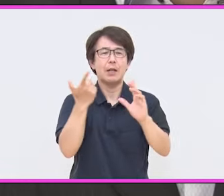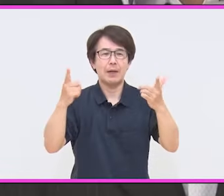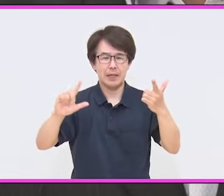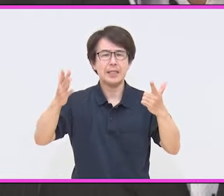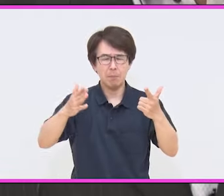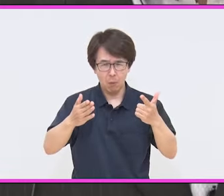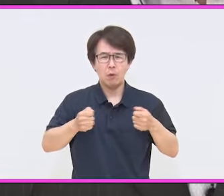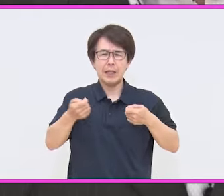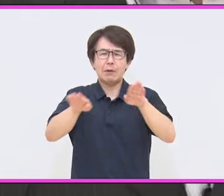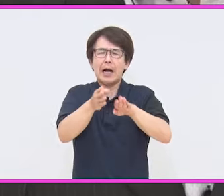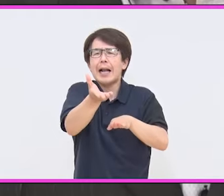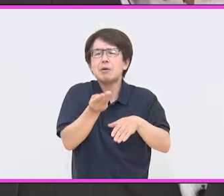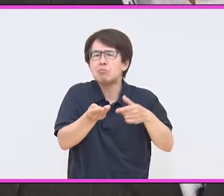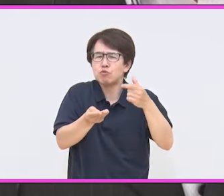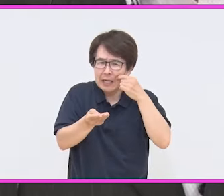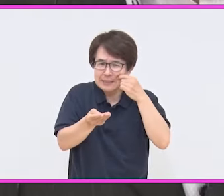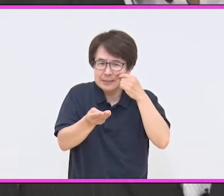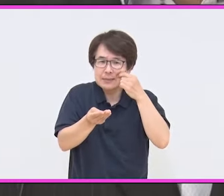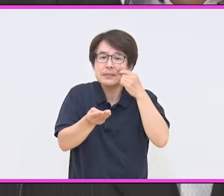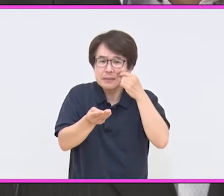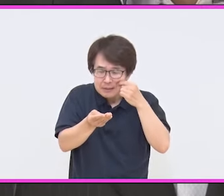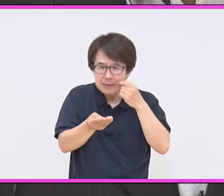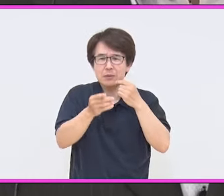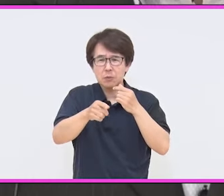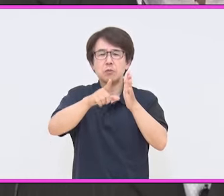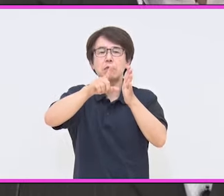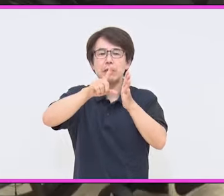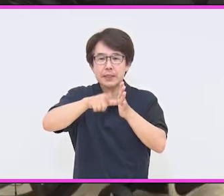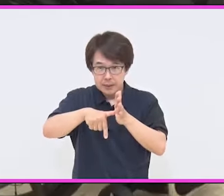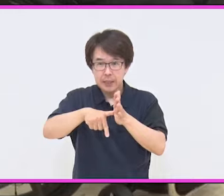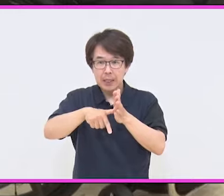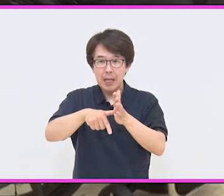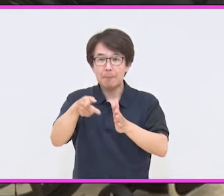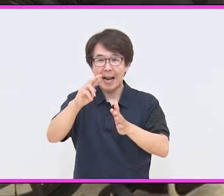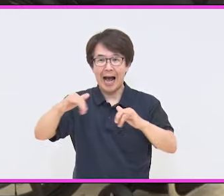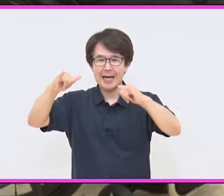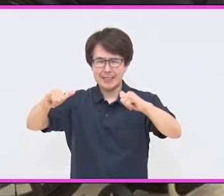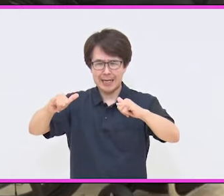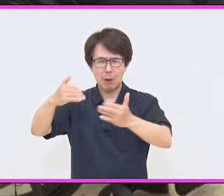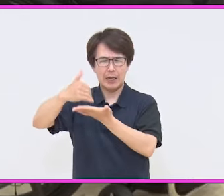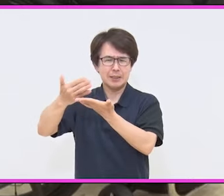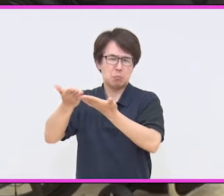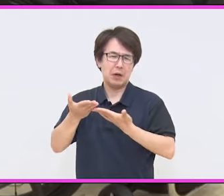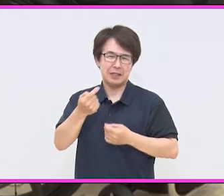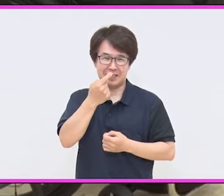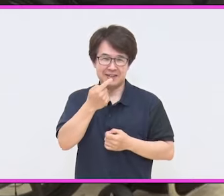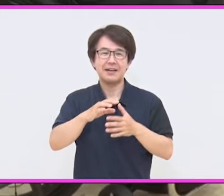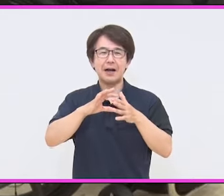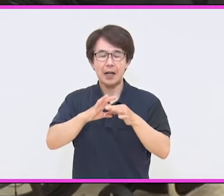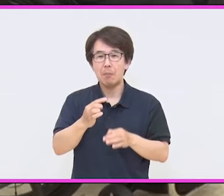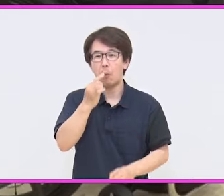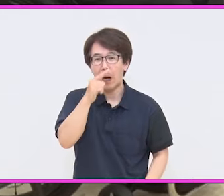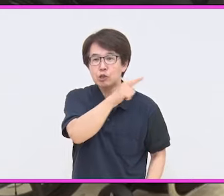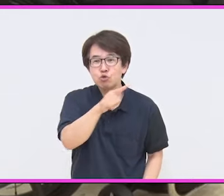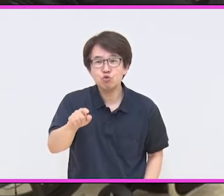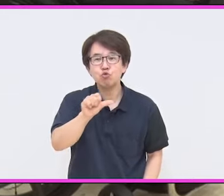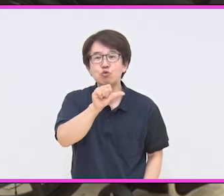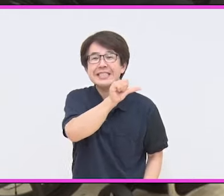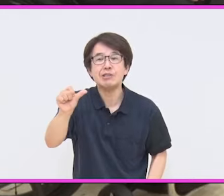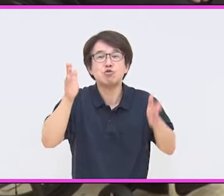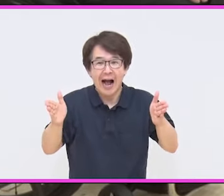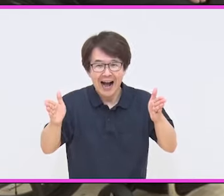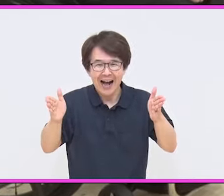しくてで困っていたところでそういうお話をいただいて、もうかなり僕自身は週5日ぐらいはパラアリーナ